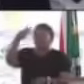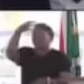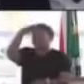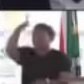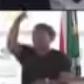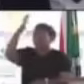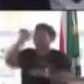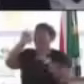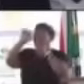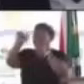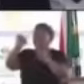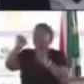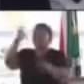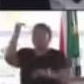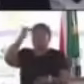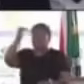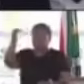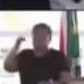nina